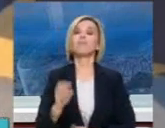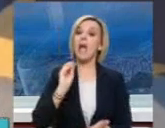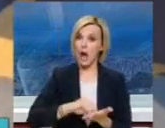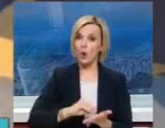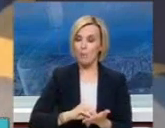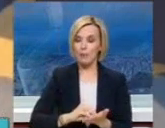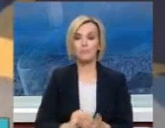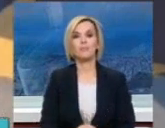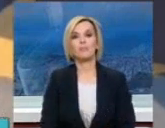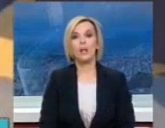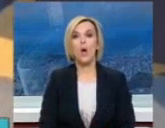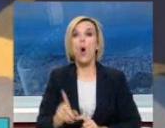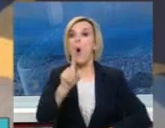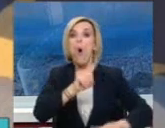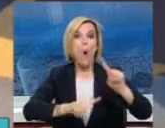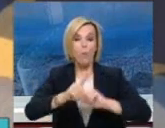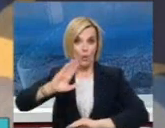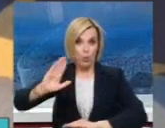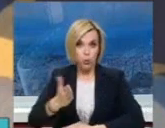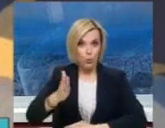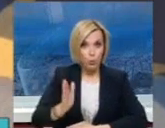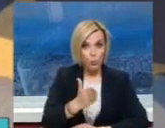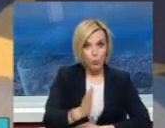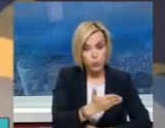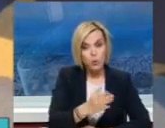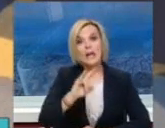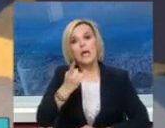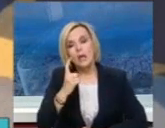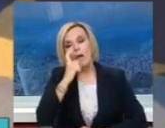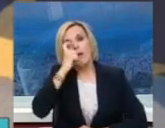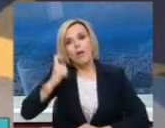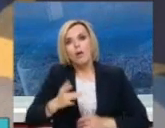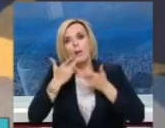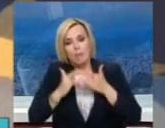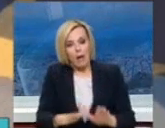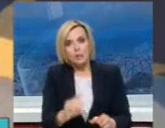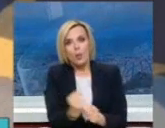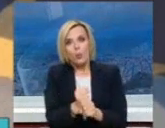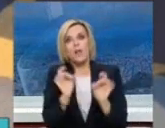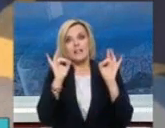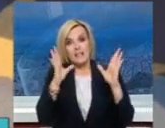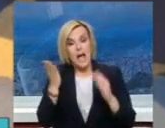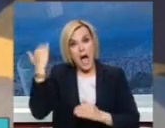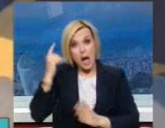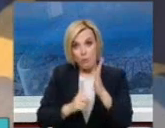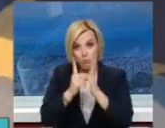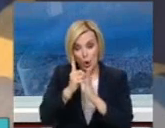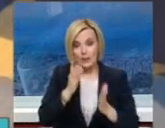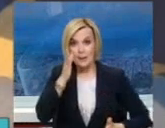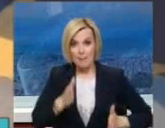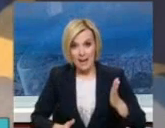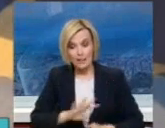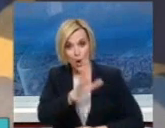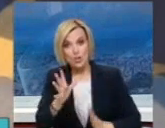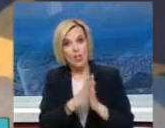800 ευρώ και όσοι απολύθηκαν ή εξαναγκάστηκαν σε παραίτηση από 1η μέχρι και 17 Μαρτίου.